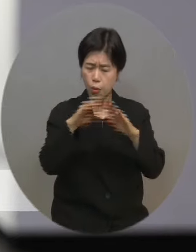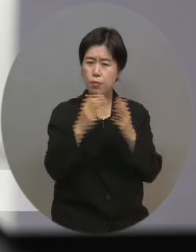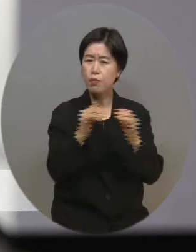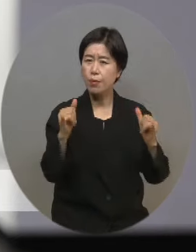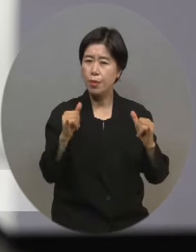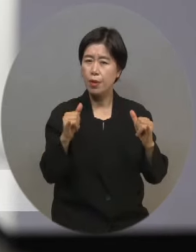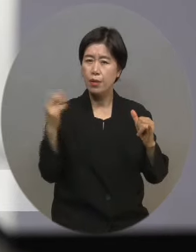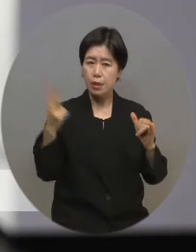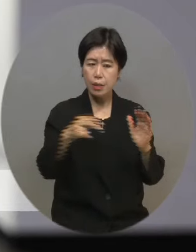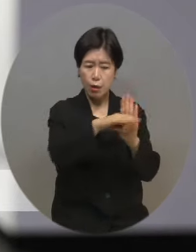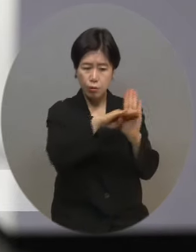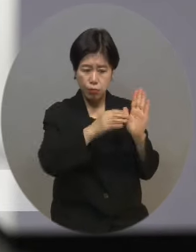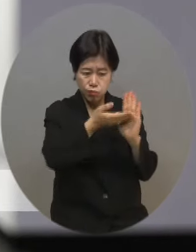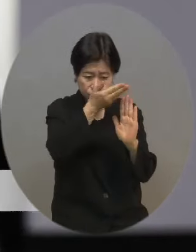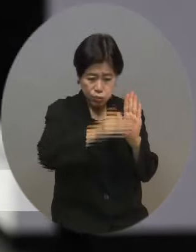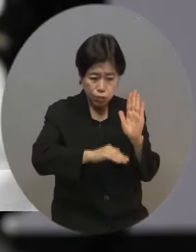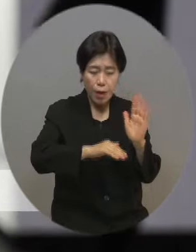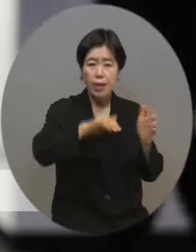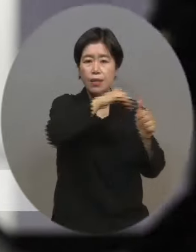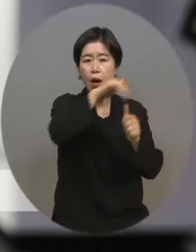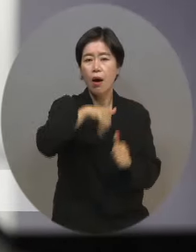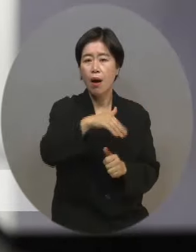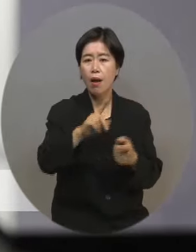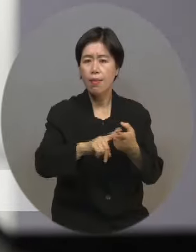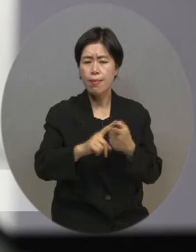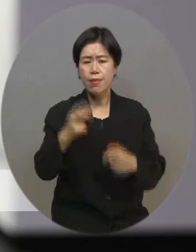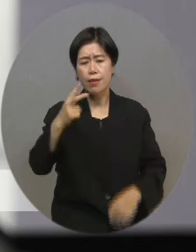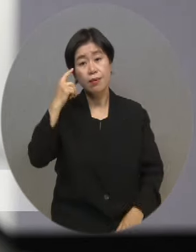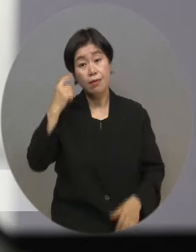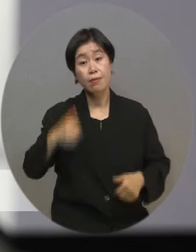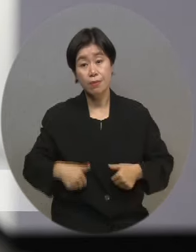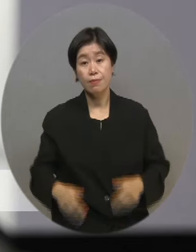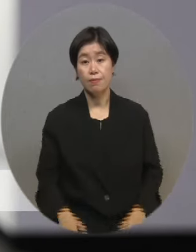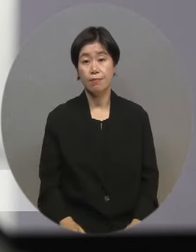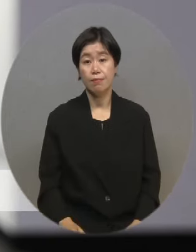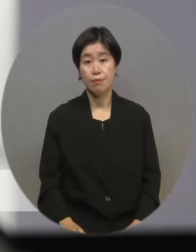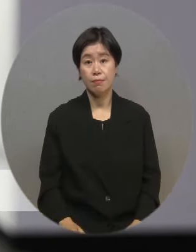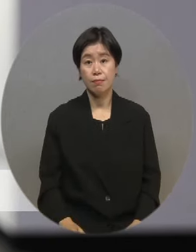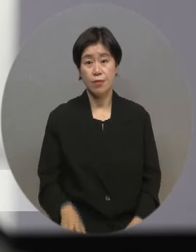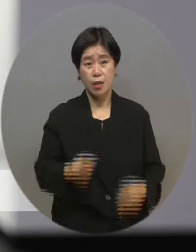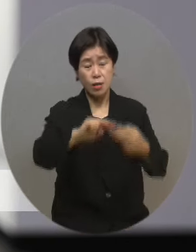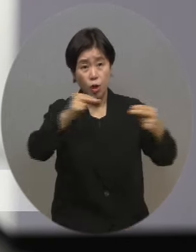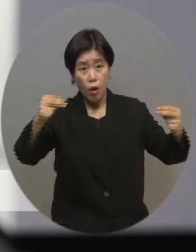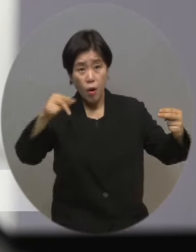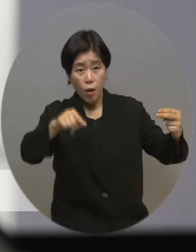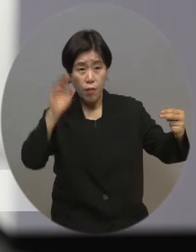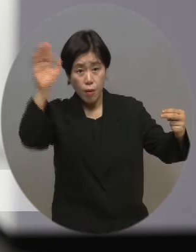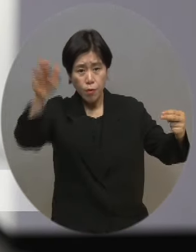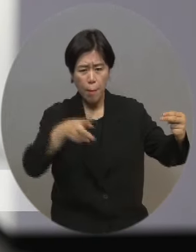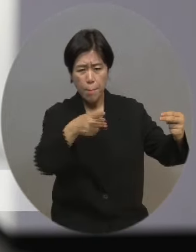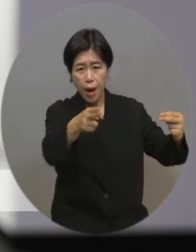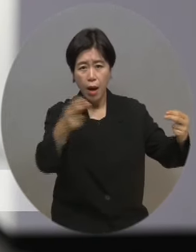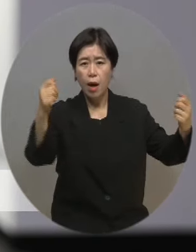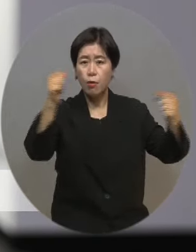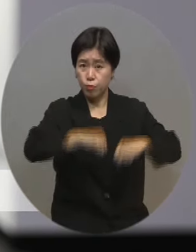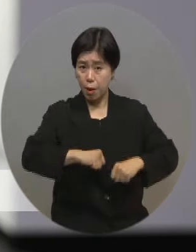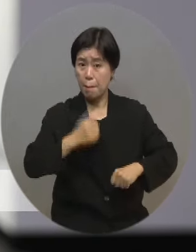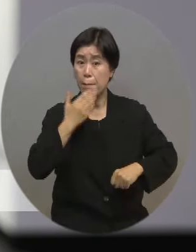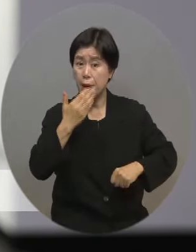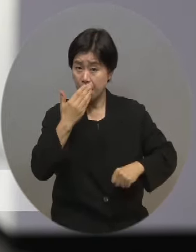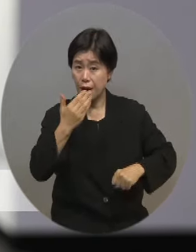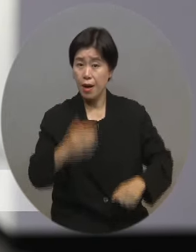다시 한번 되새겨보면 좋지 않을까 그렇게 생각하고 결국 저 선은 언젠가는 무너져야 될 선이고 어떻게